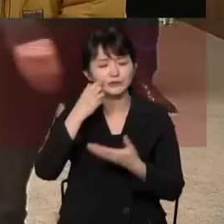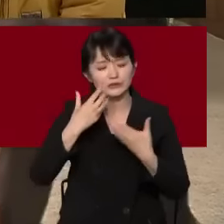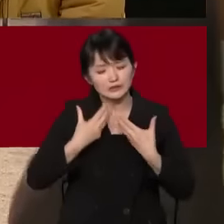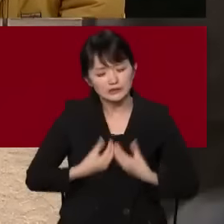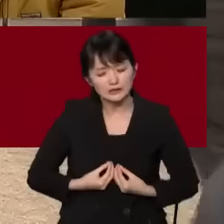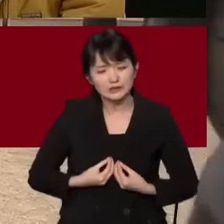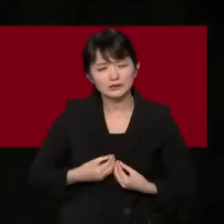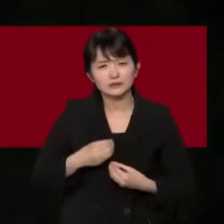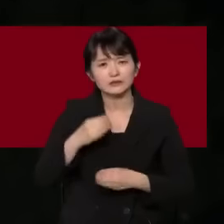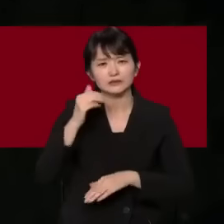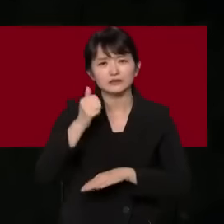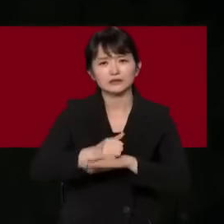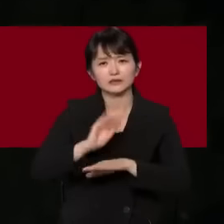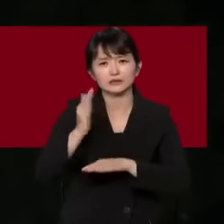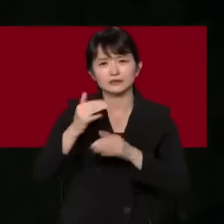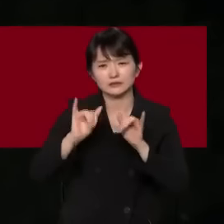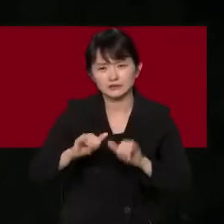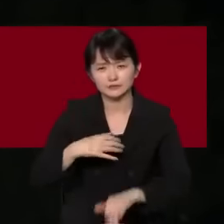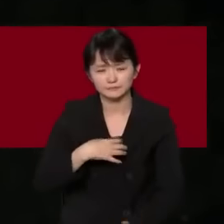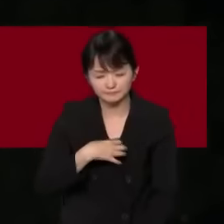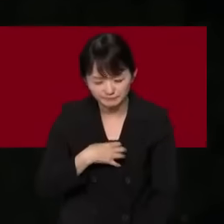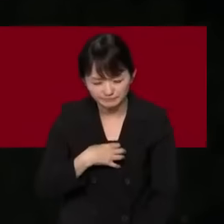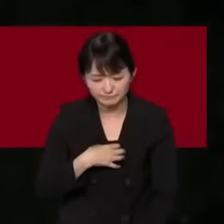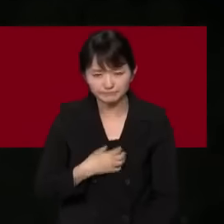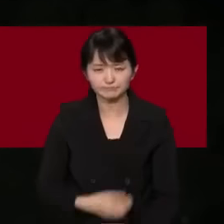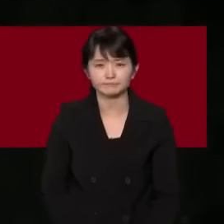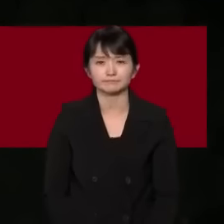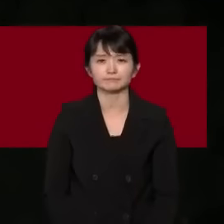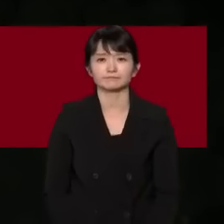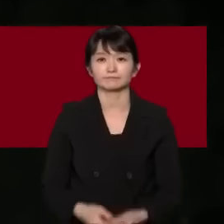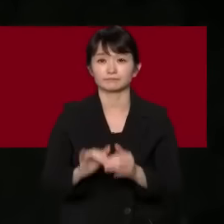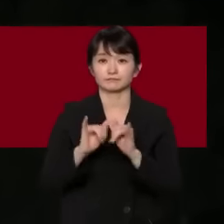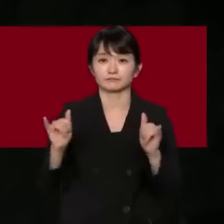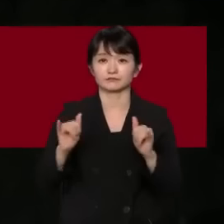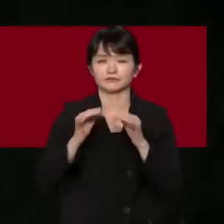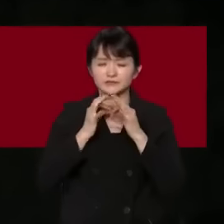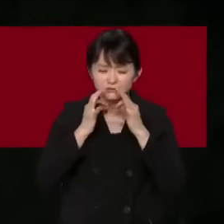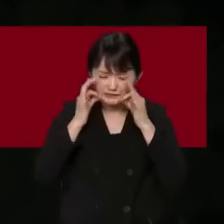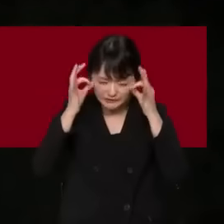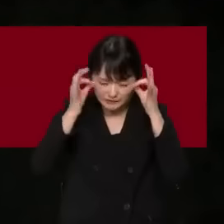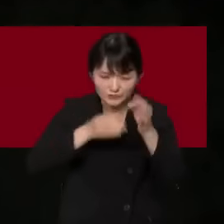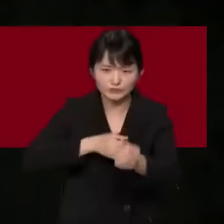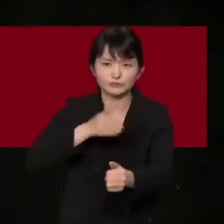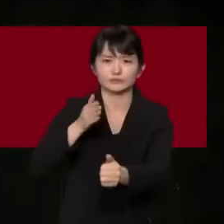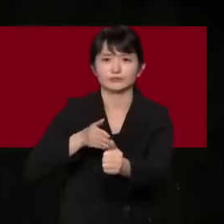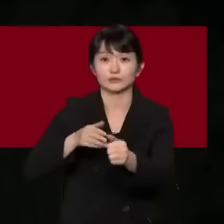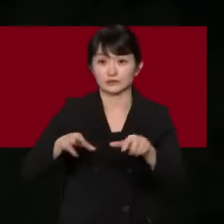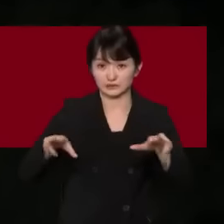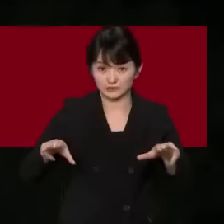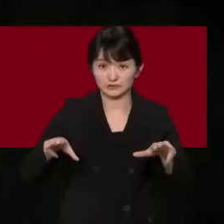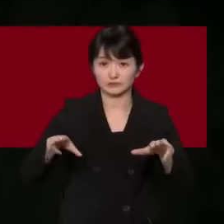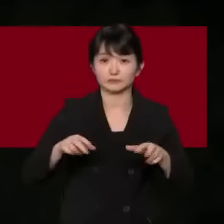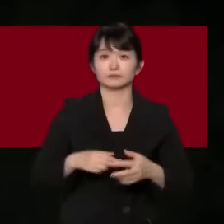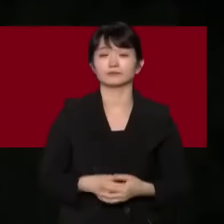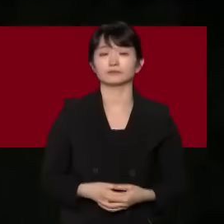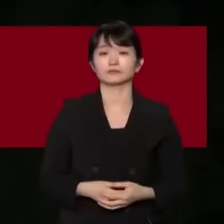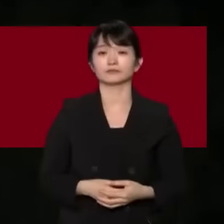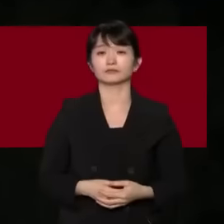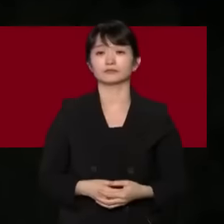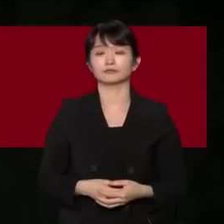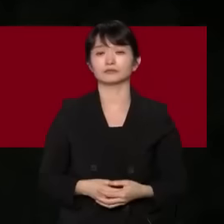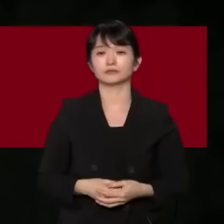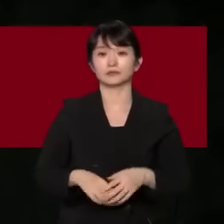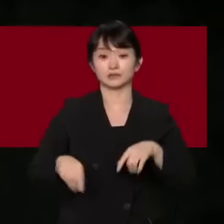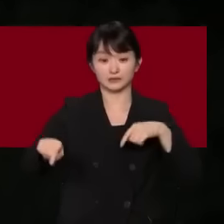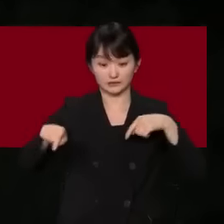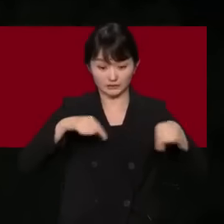결과로 이어질까 두렵습니다. 이 자리를 빌어서 정말 국민들께 간곡히 좀 부탁드리고 싶습니다. 지금이야말로